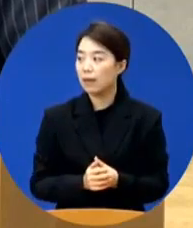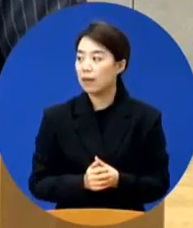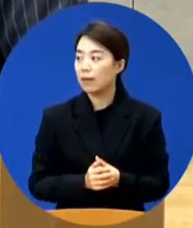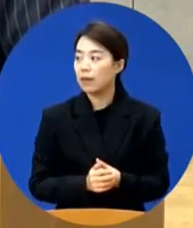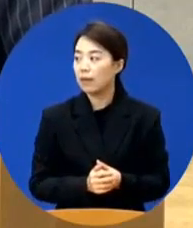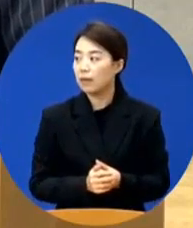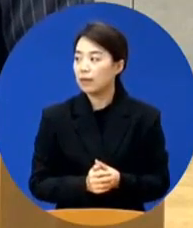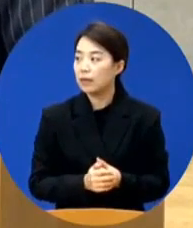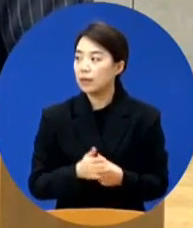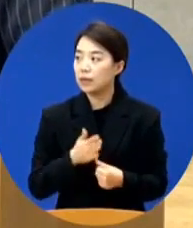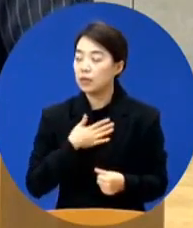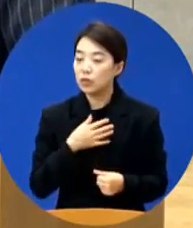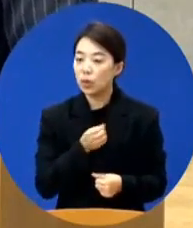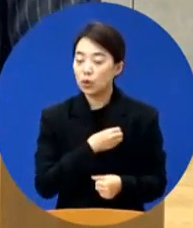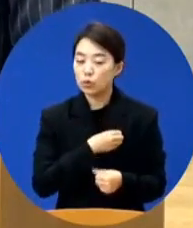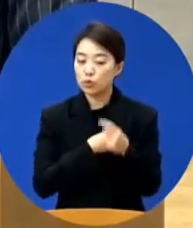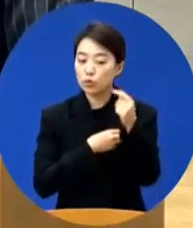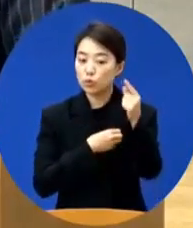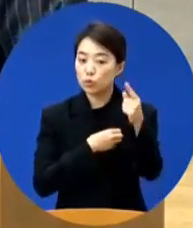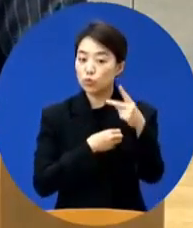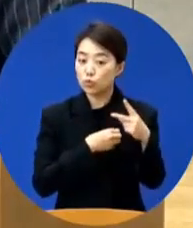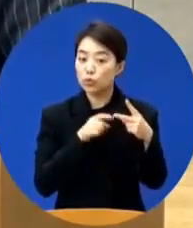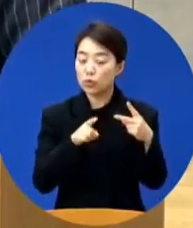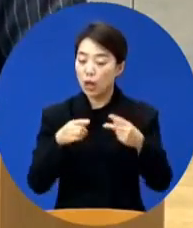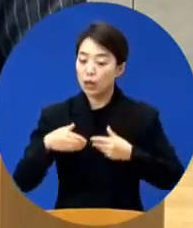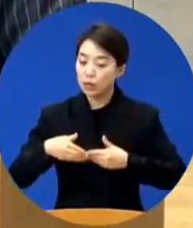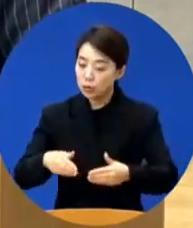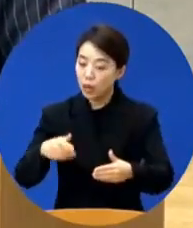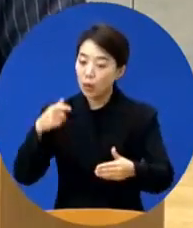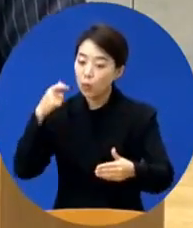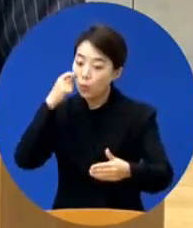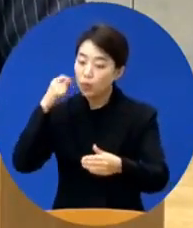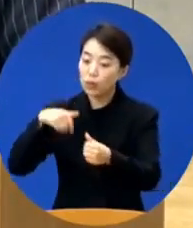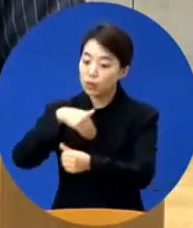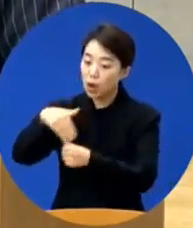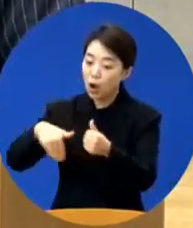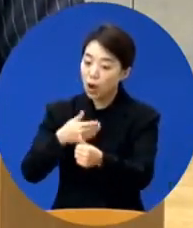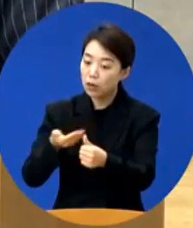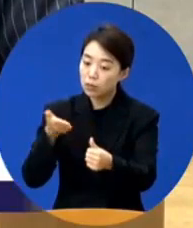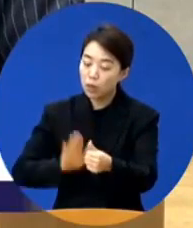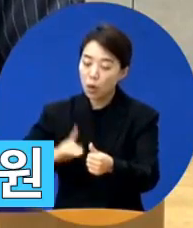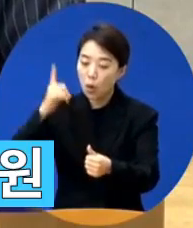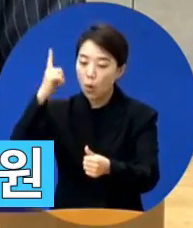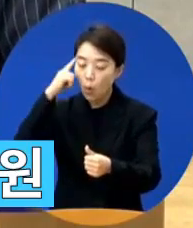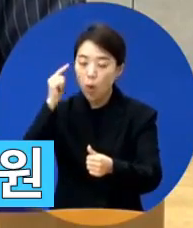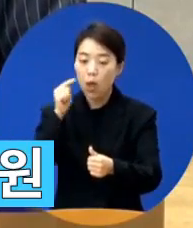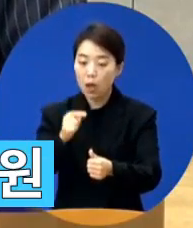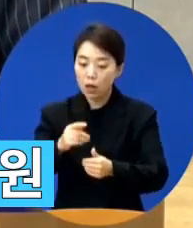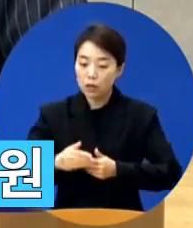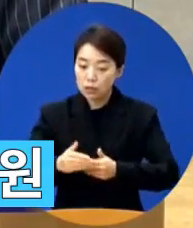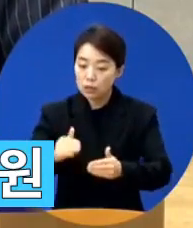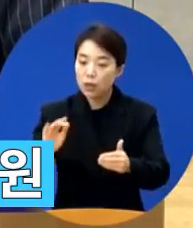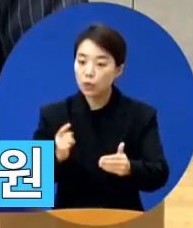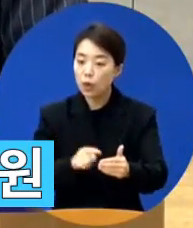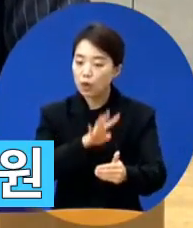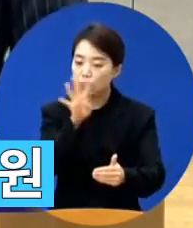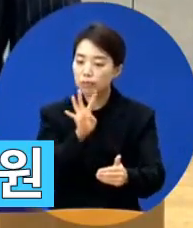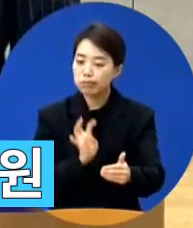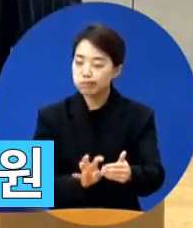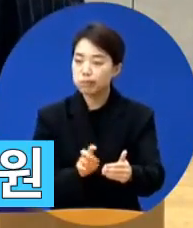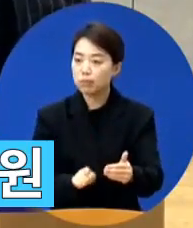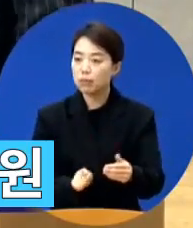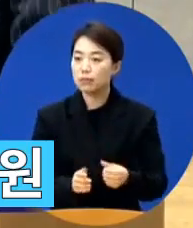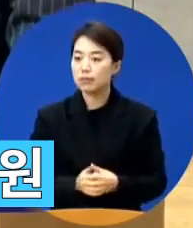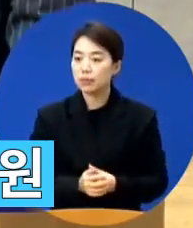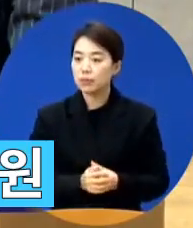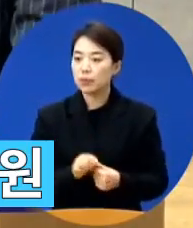본 의원은 둘 다 집행을 할 수 없는 똑같은 상황인데 왜 이런 식의 행위를 하는지 의미 들었습니다.